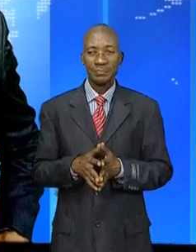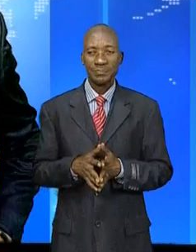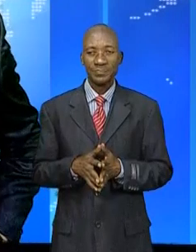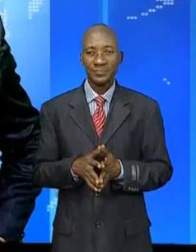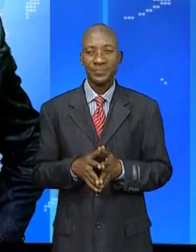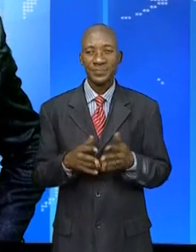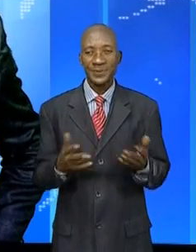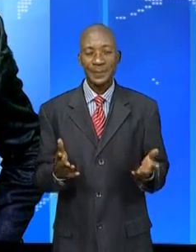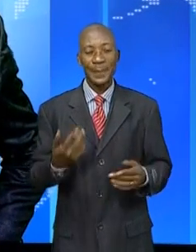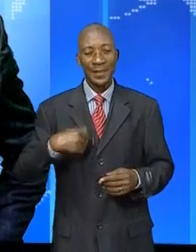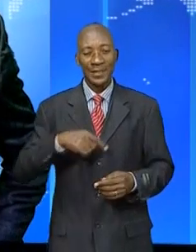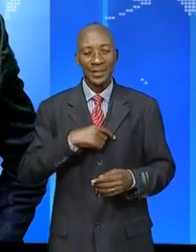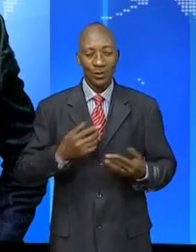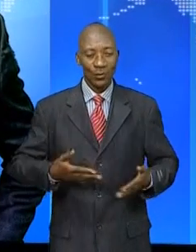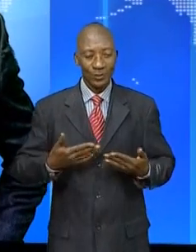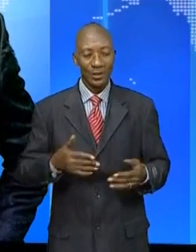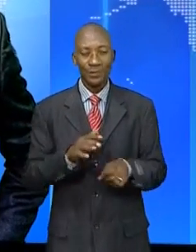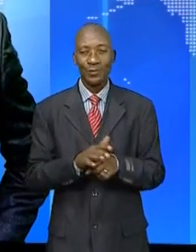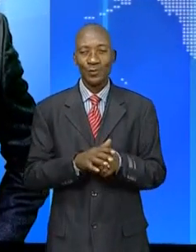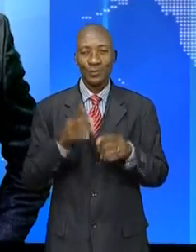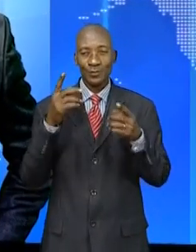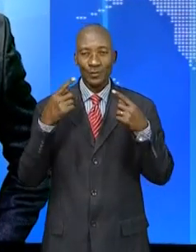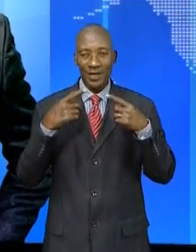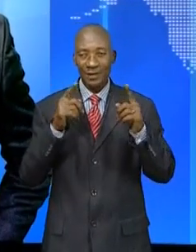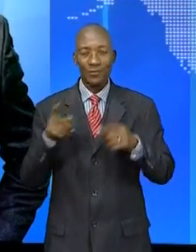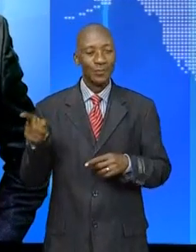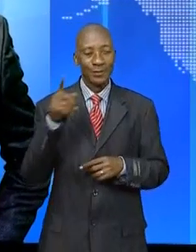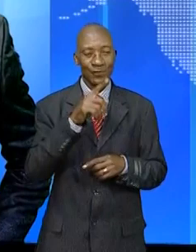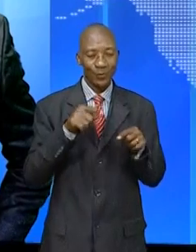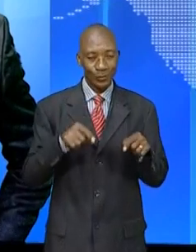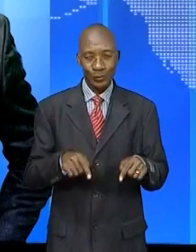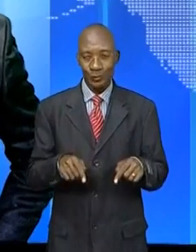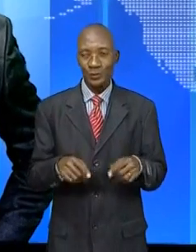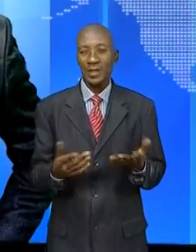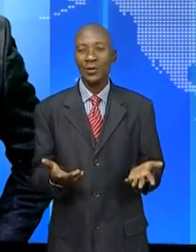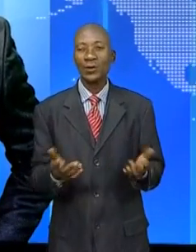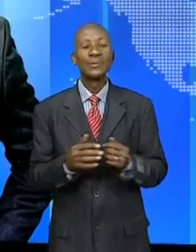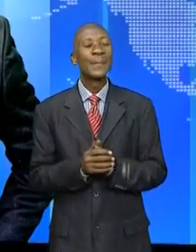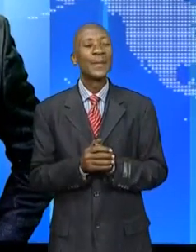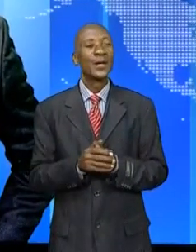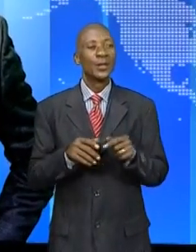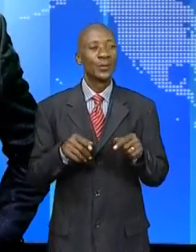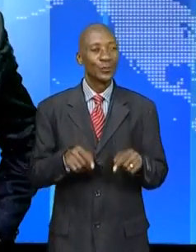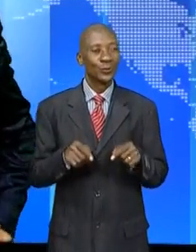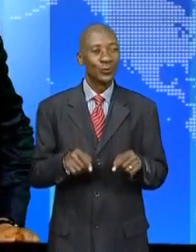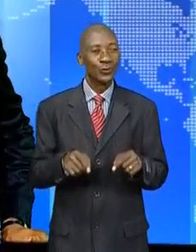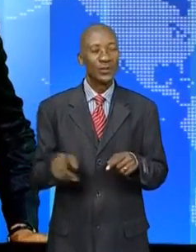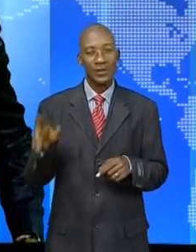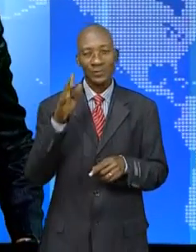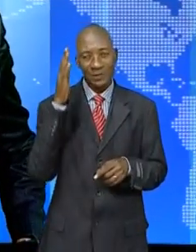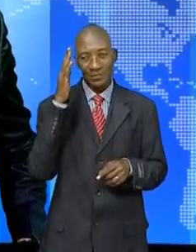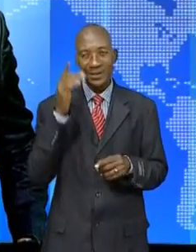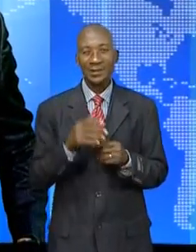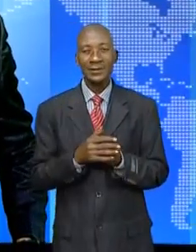C'est aujourd'hui, 21 juin, journée consacrée à la fête de la musique en République démocratique du Congo. Une fête qui ne passera pas comme lors